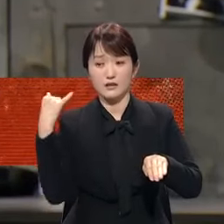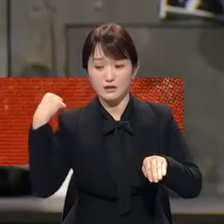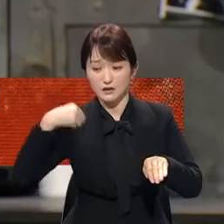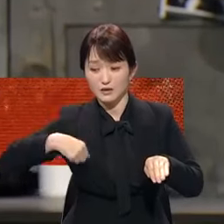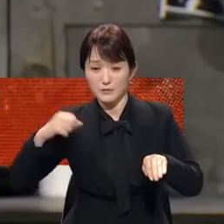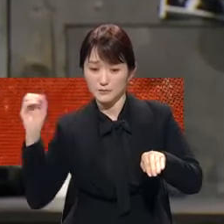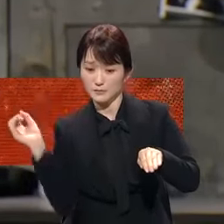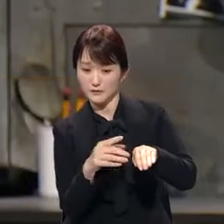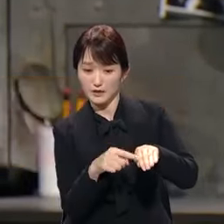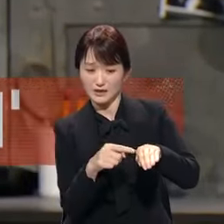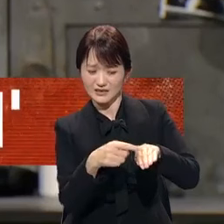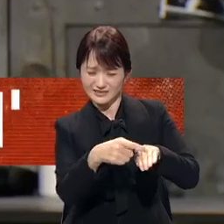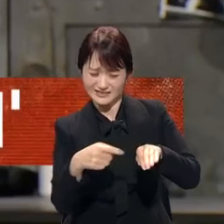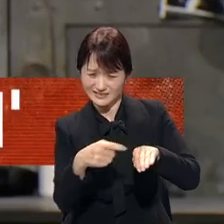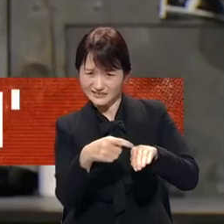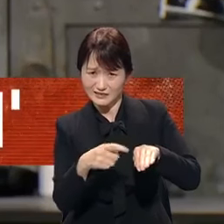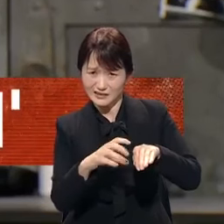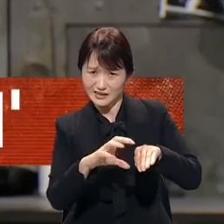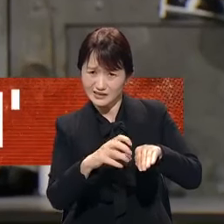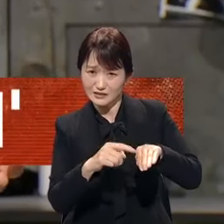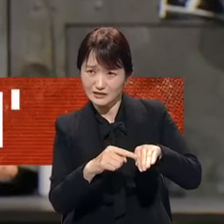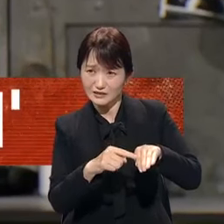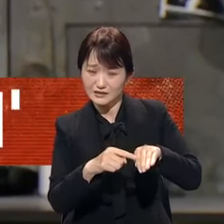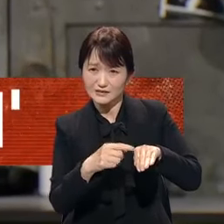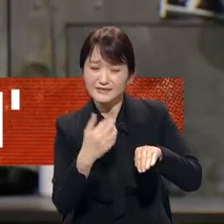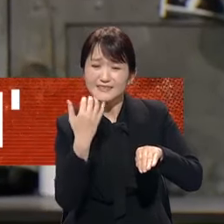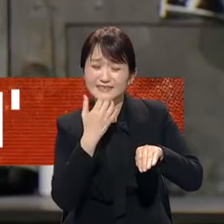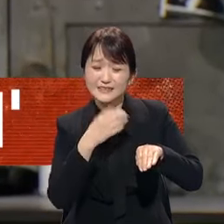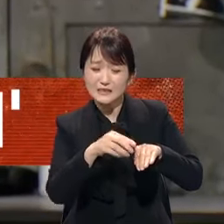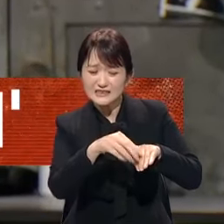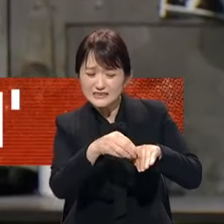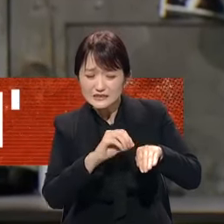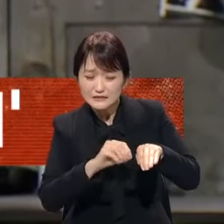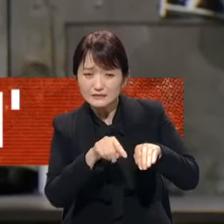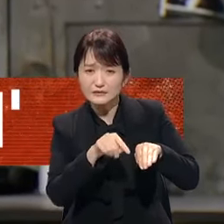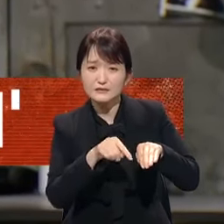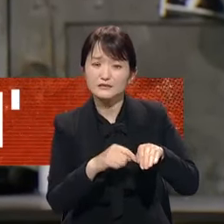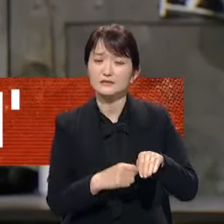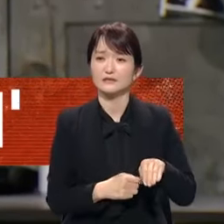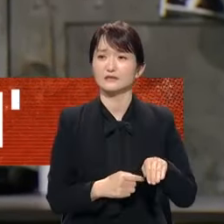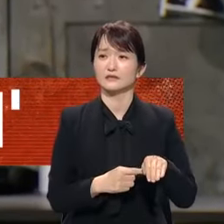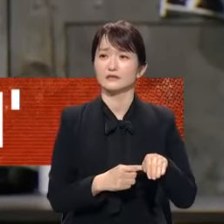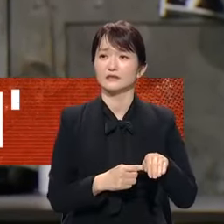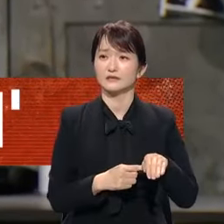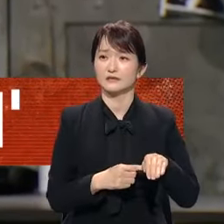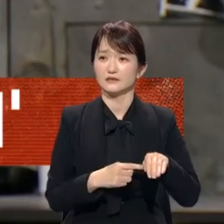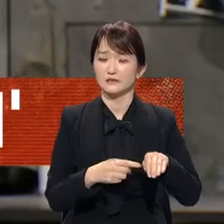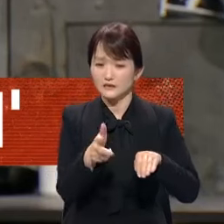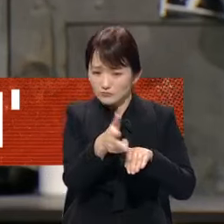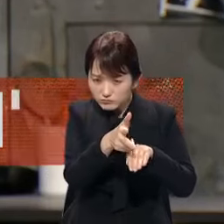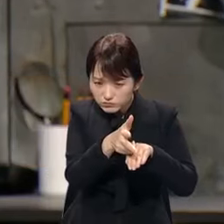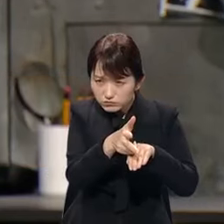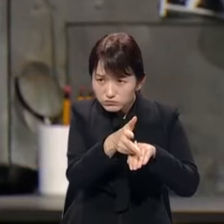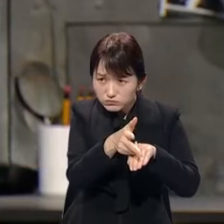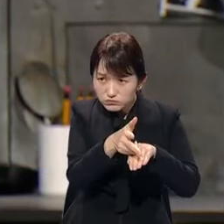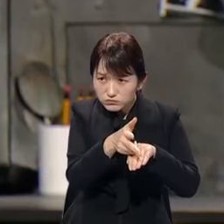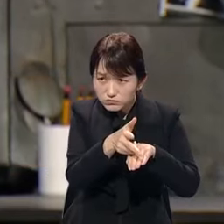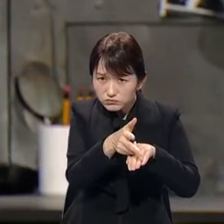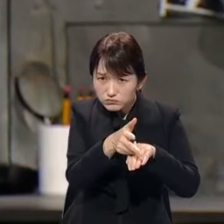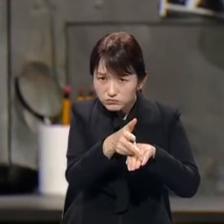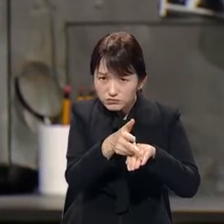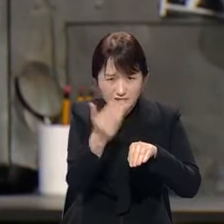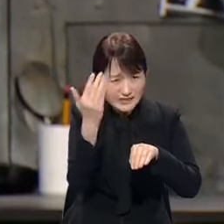때문에 차량에 흠집이 좀 생겼습니다. 페인트칠 같은 게 벗겨졌는데, 문제는 이 블랙박스 이 영상이 그렇게 뭐